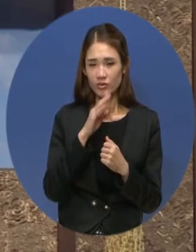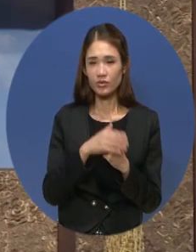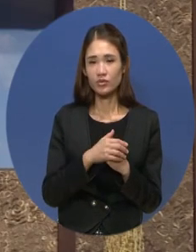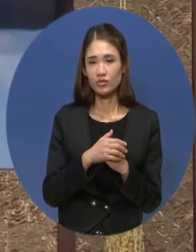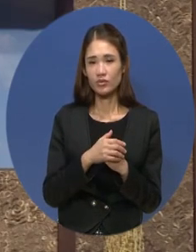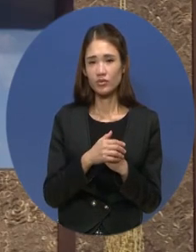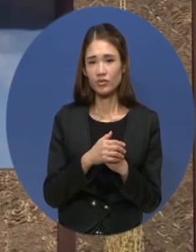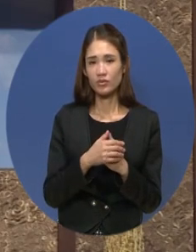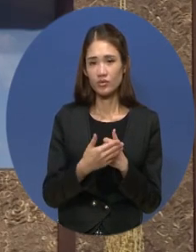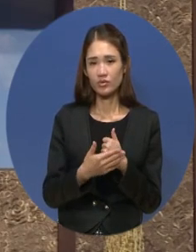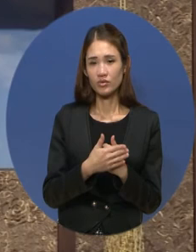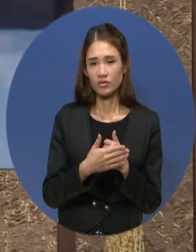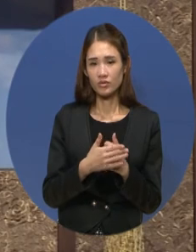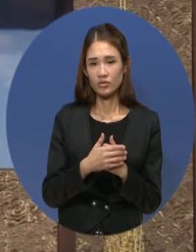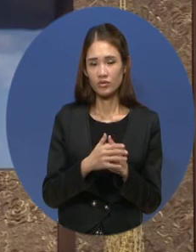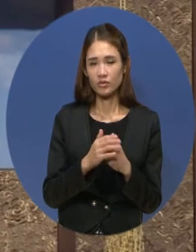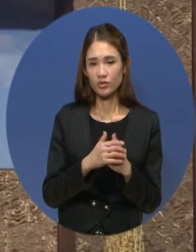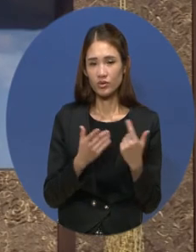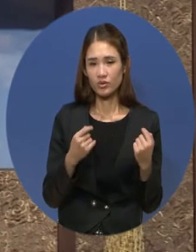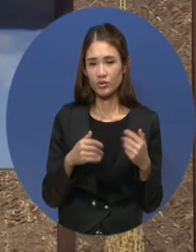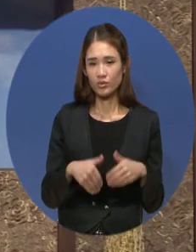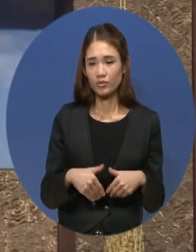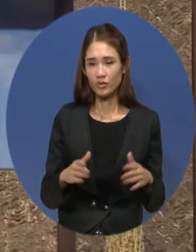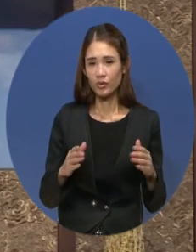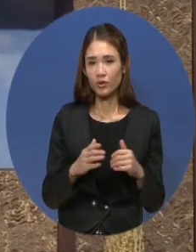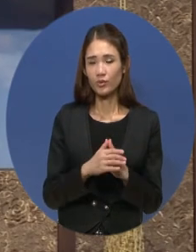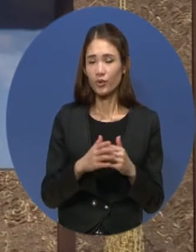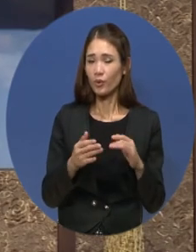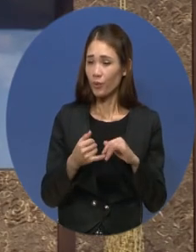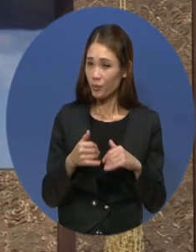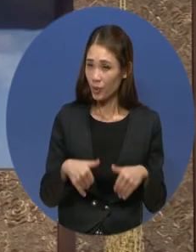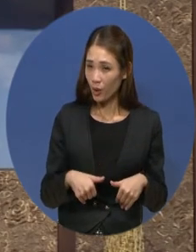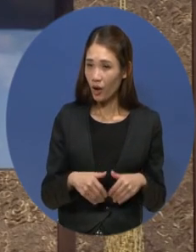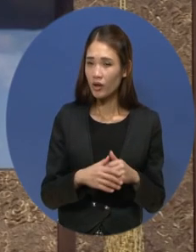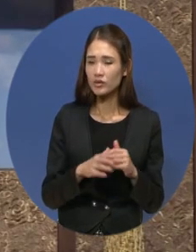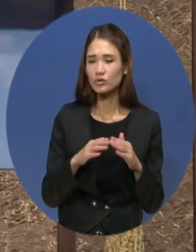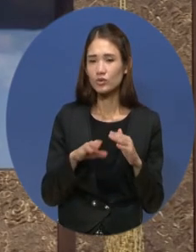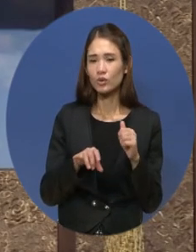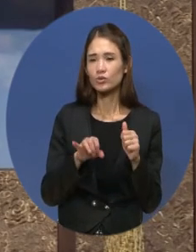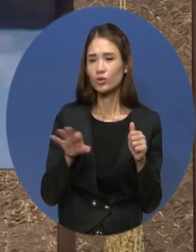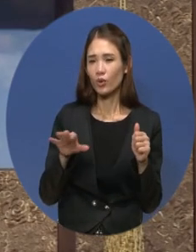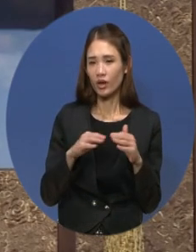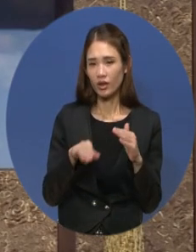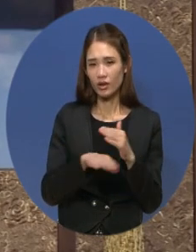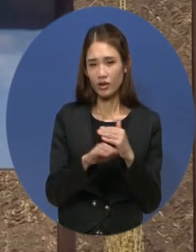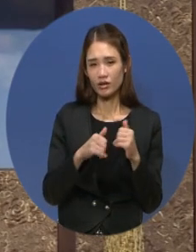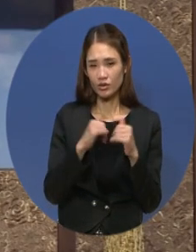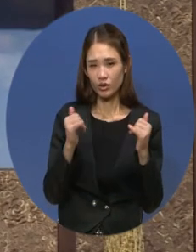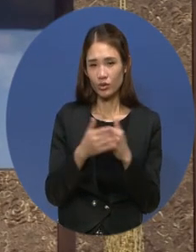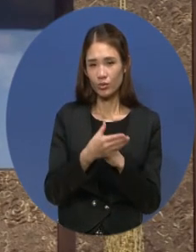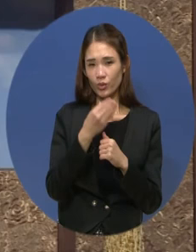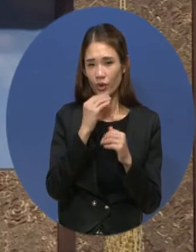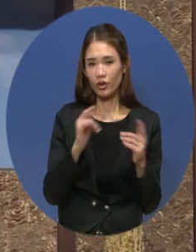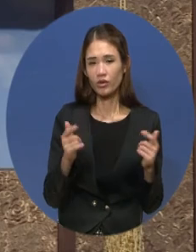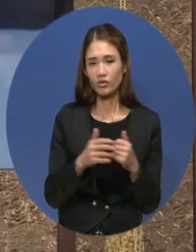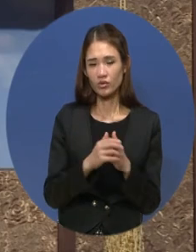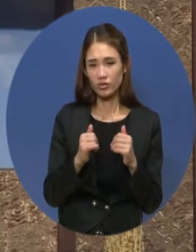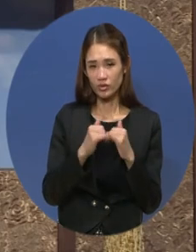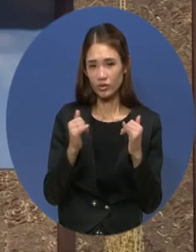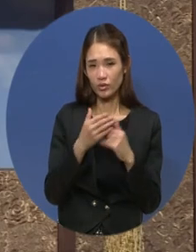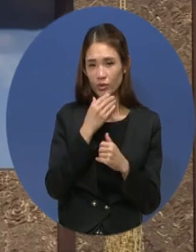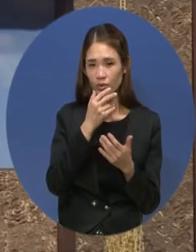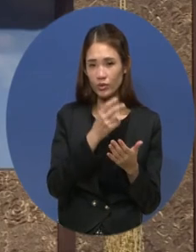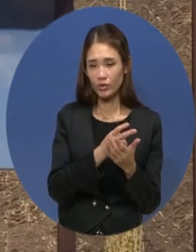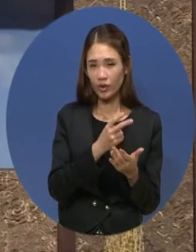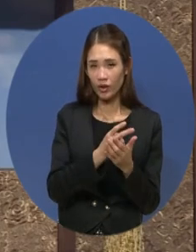이 더욱 도움이 라던가 뭐 이런게 필요한 소외계층이 나 이런 사람들이 사회 국사 가 아니어도 또 사회복지